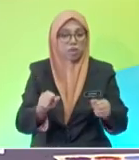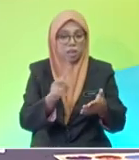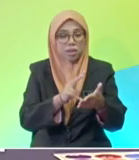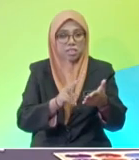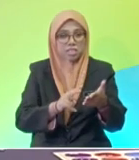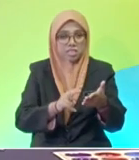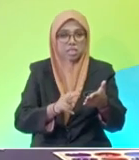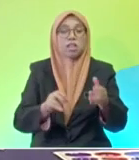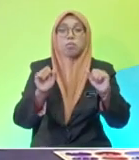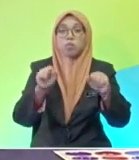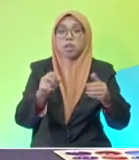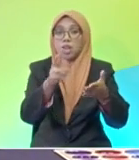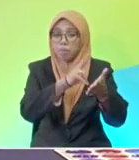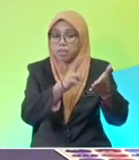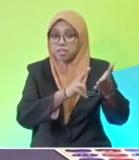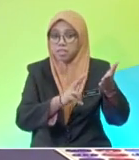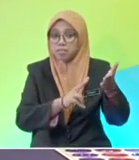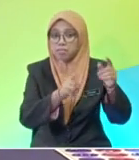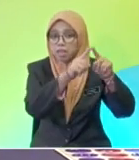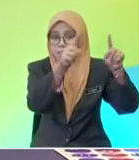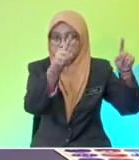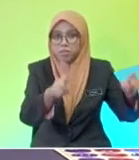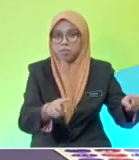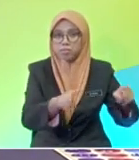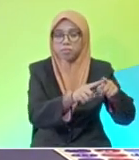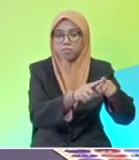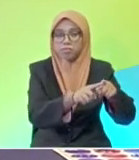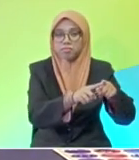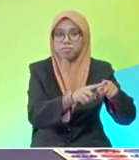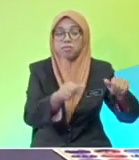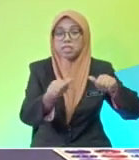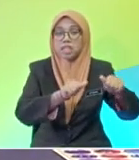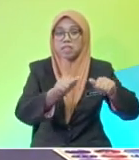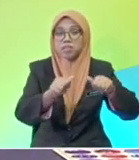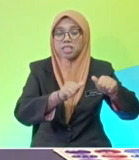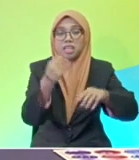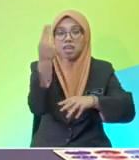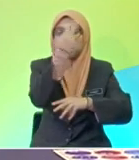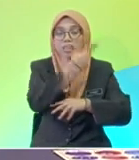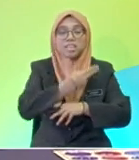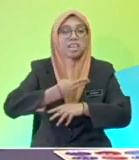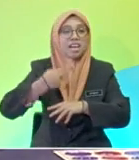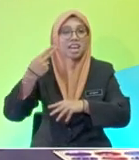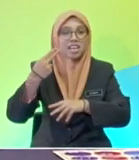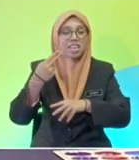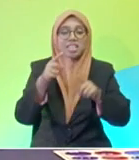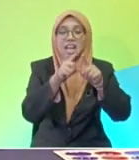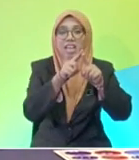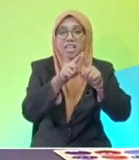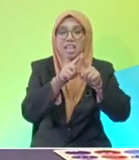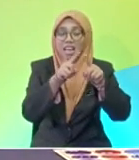dimana kita akan membuat activity menghias kain ucapan Oke